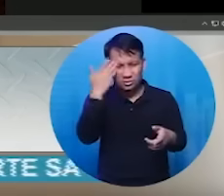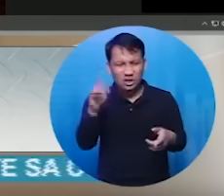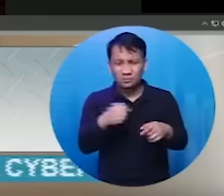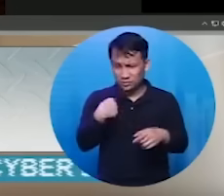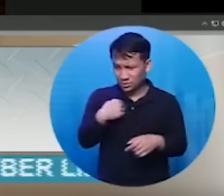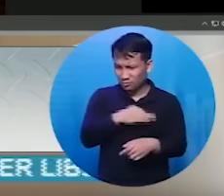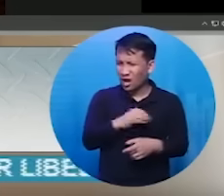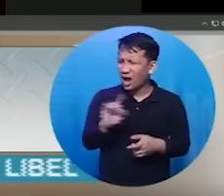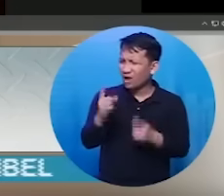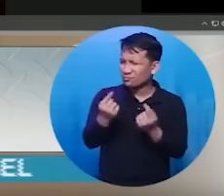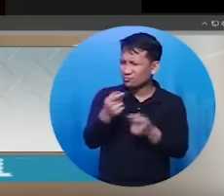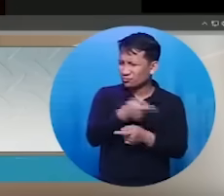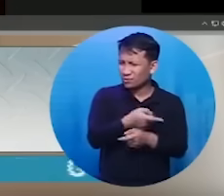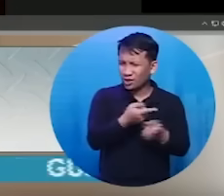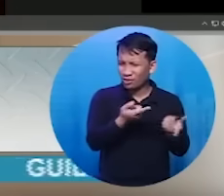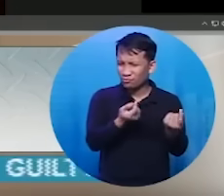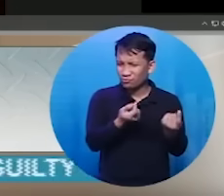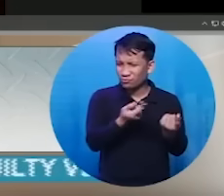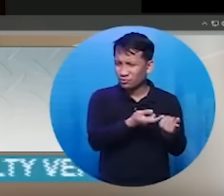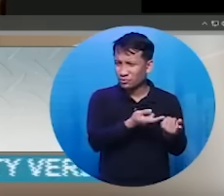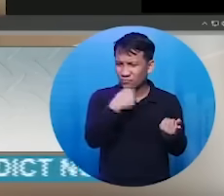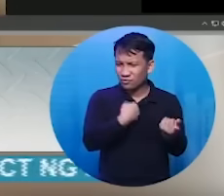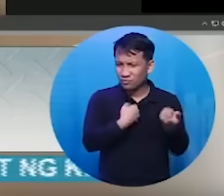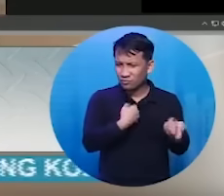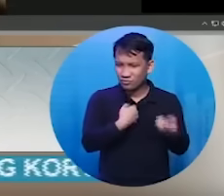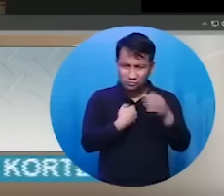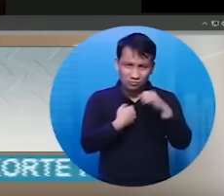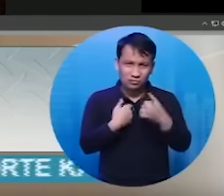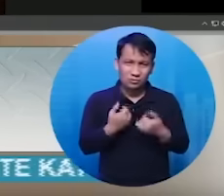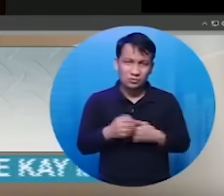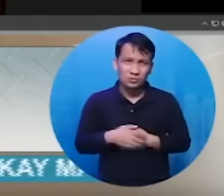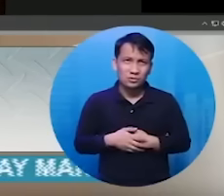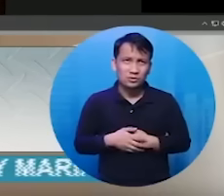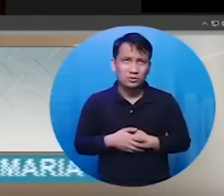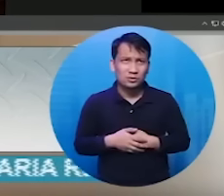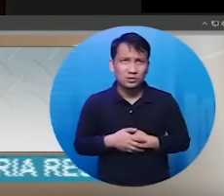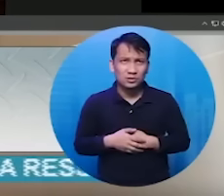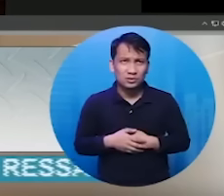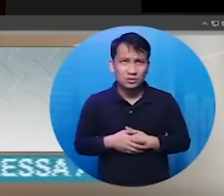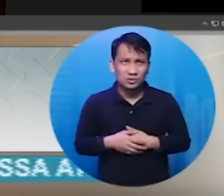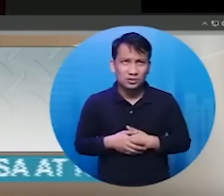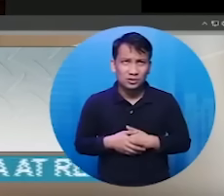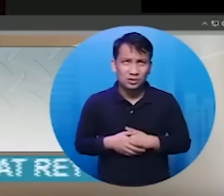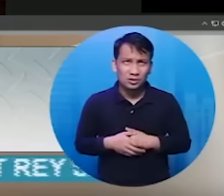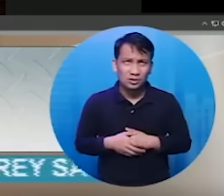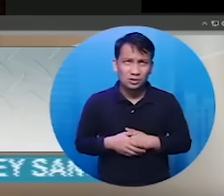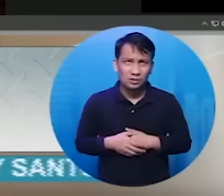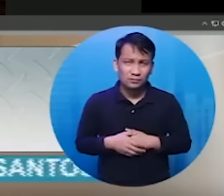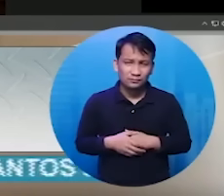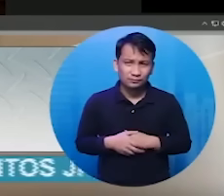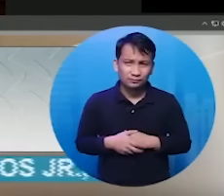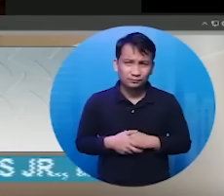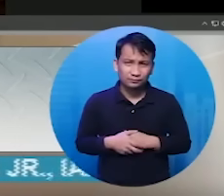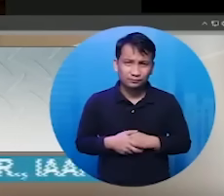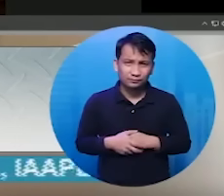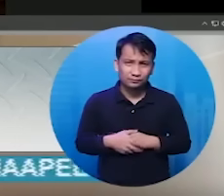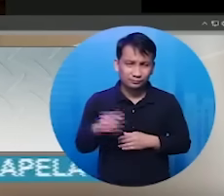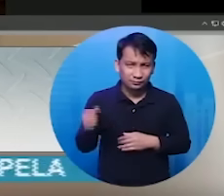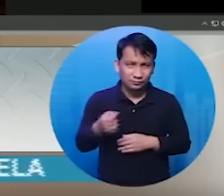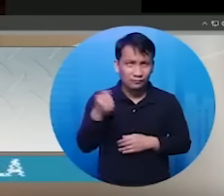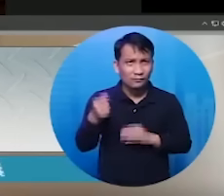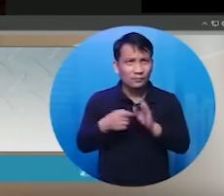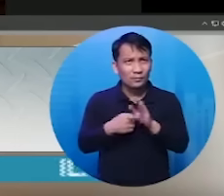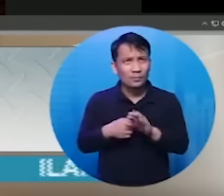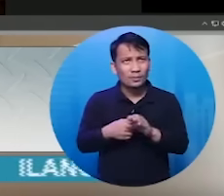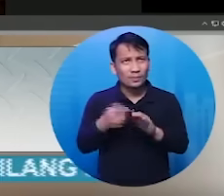tao ko, ano bang edad na nito? Akala ko matanda na. Okay. So, Chairman, sorry, Chairman. Apo. Hold on, Chairman, ha. Ito po, si Jim Boy